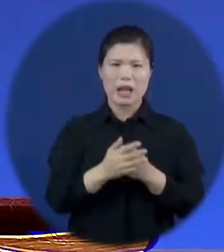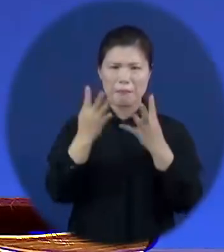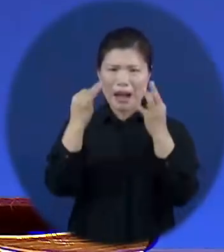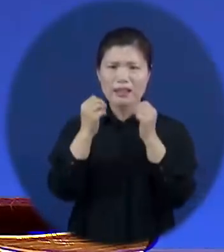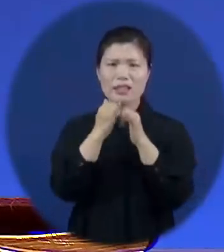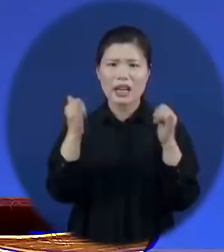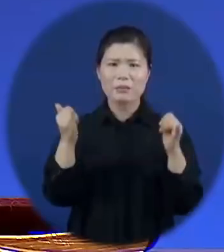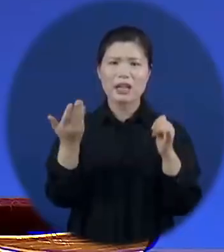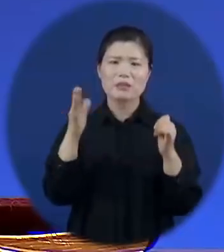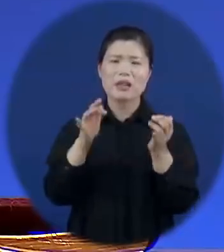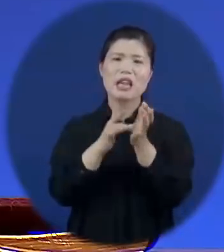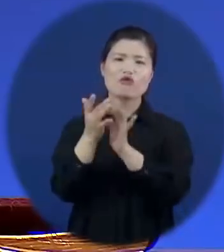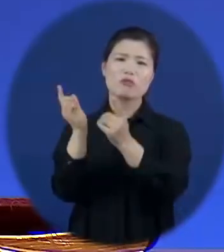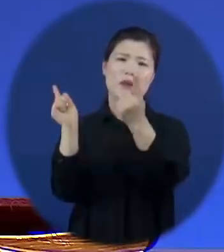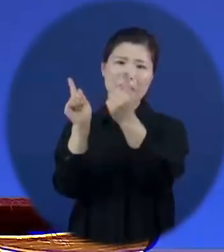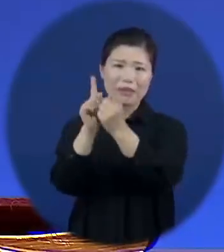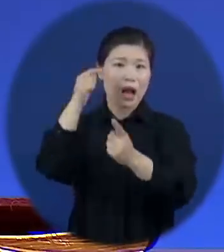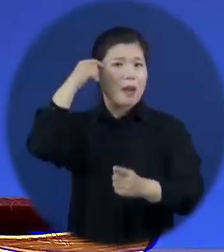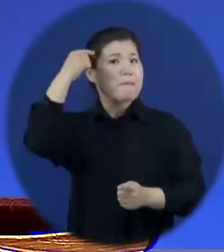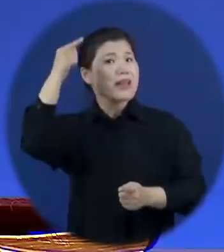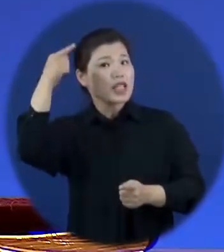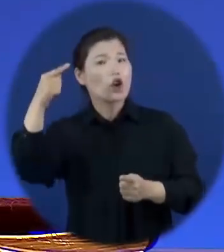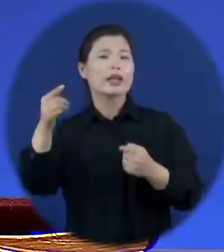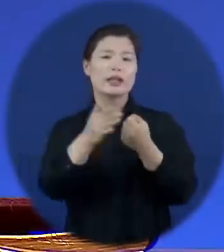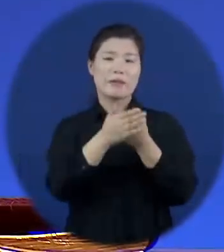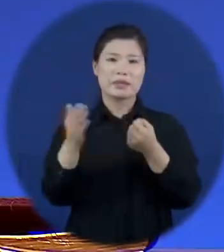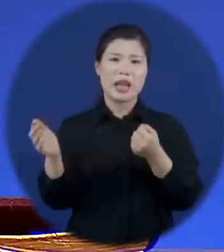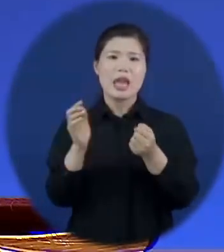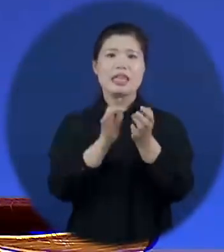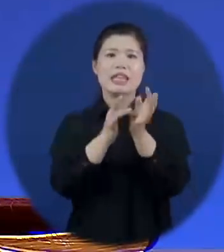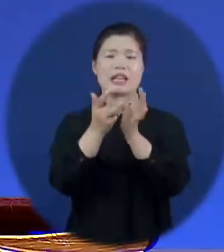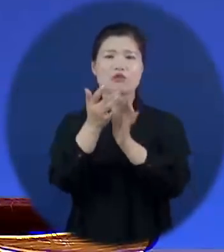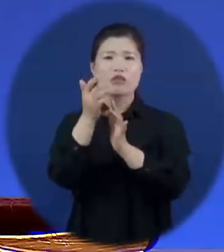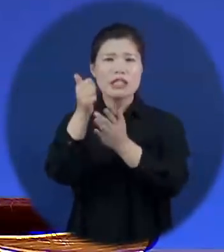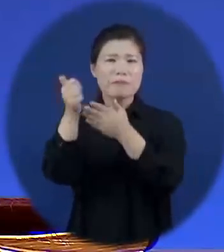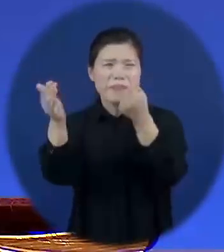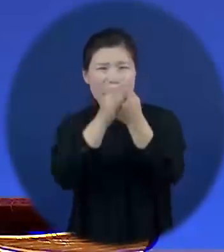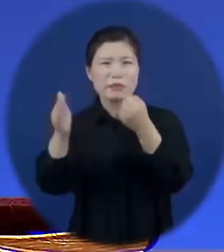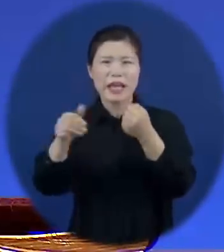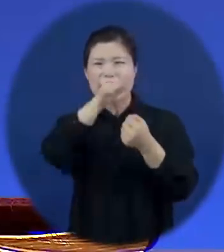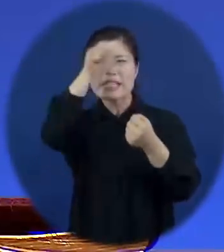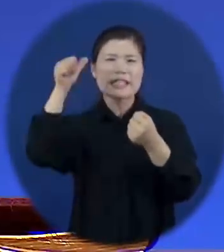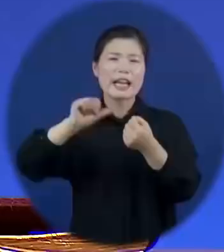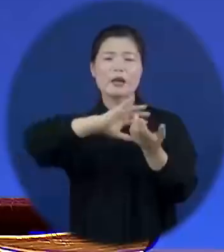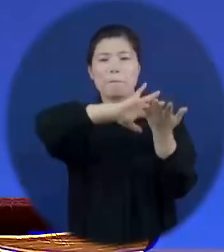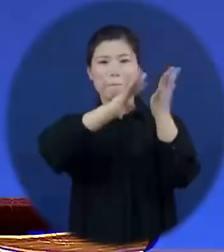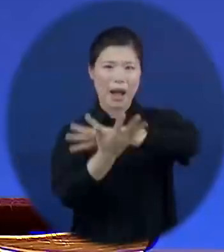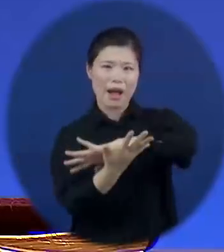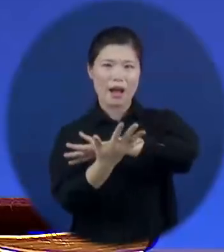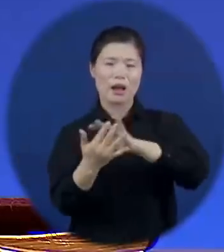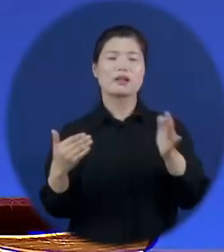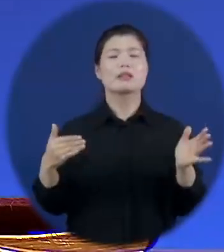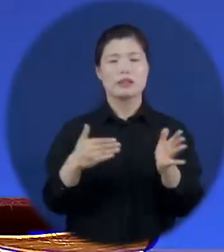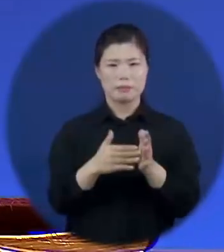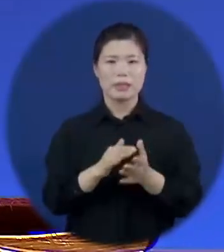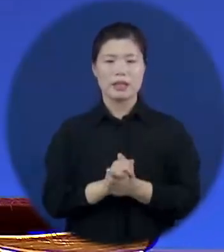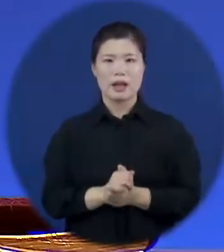사람들이 예수님을 만나서 미쳐서 그들의 인생을 완전히 바꾸어 버렸습니다.